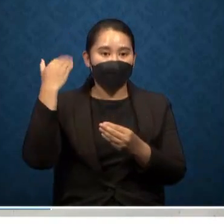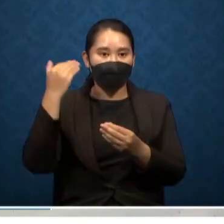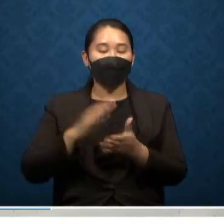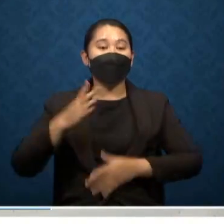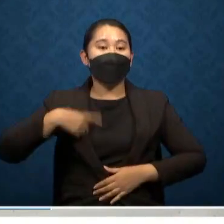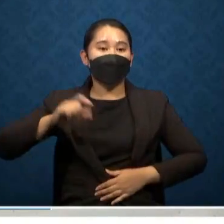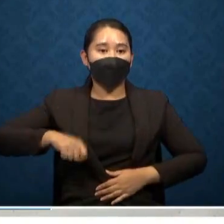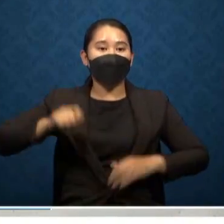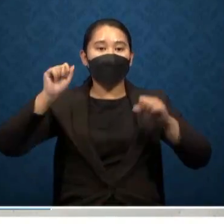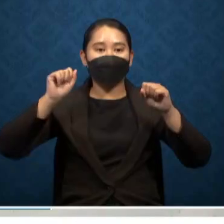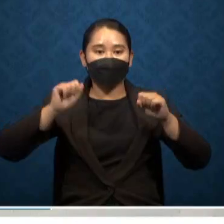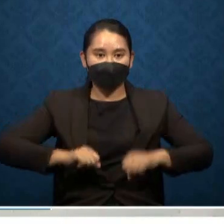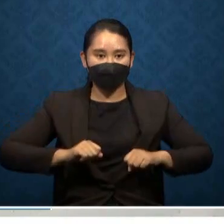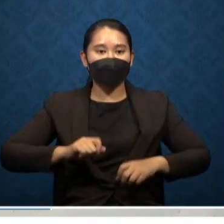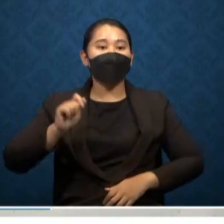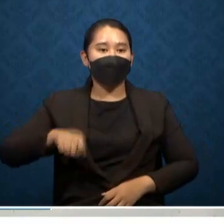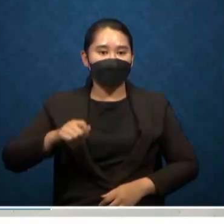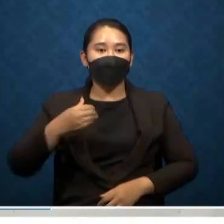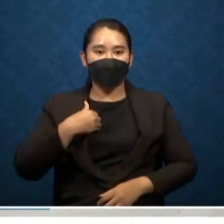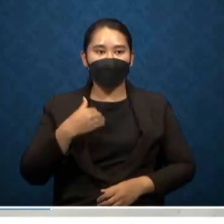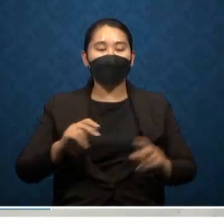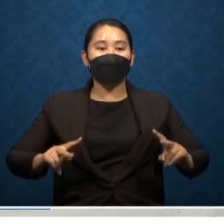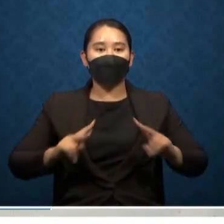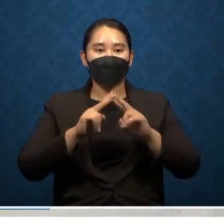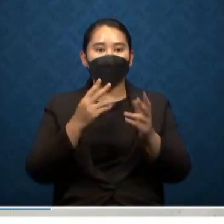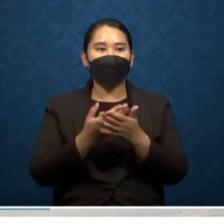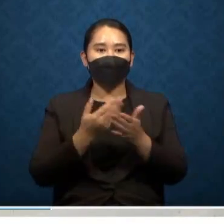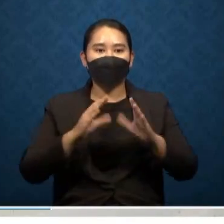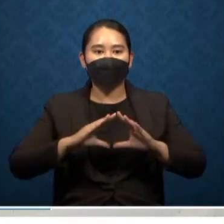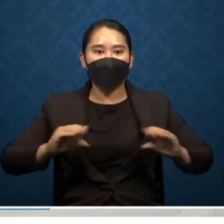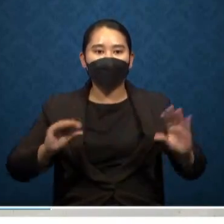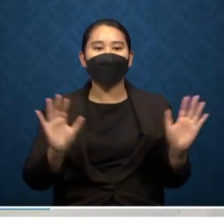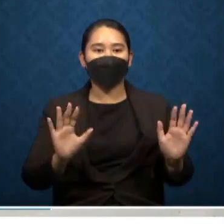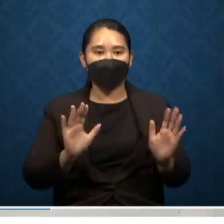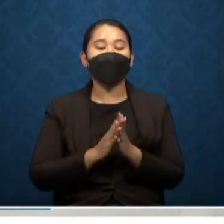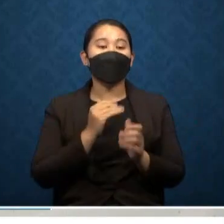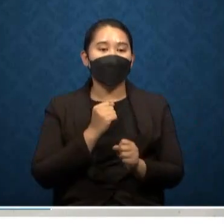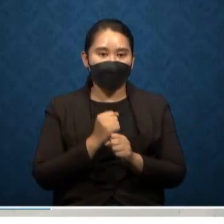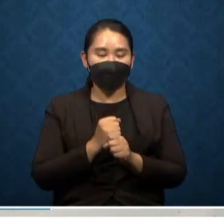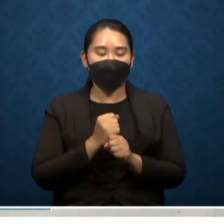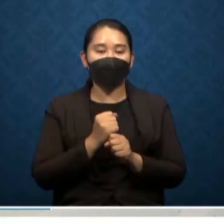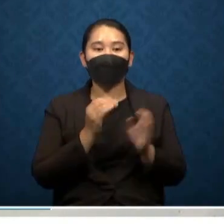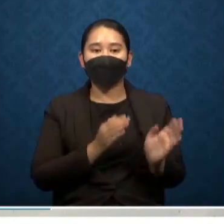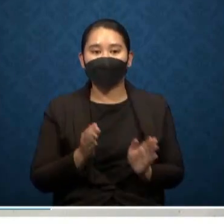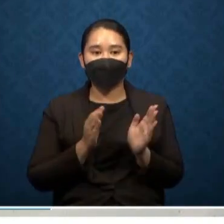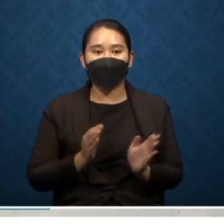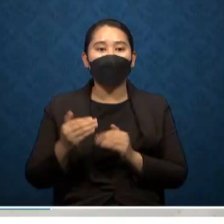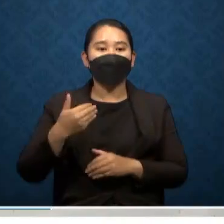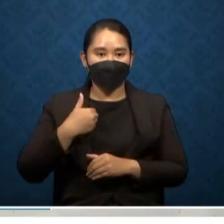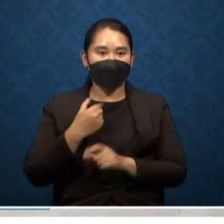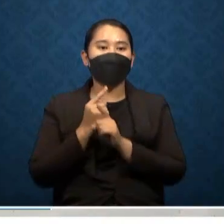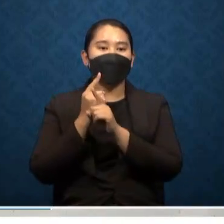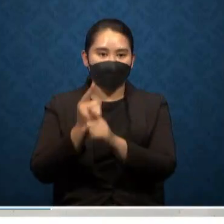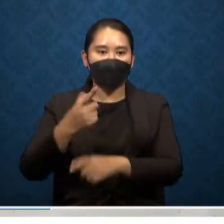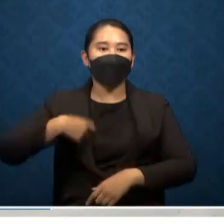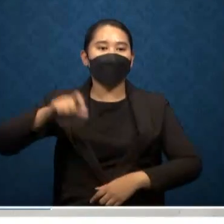าลก็ได้มีคำพิพากษาลงมานะครับเรื่องนี้ทางกระทรวงการคลังไม่นิ่งนอนใจนะครับก็จะดำเนินการในเรื่องนี้ให้เป็นไปตามคำ